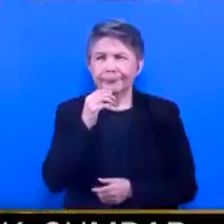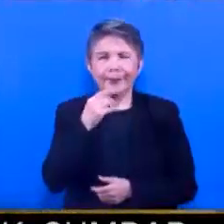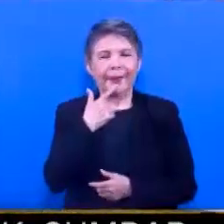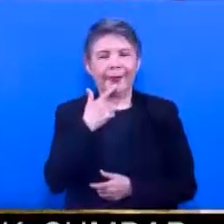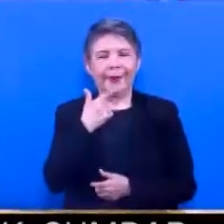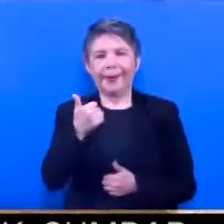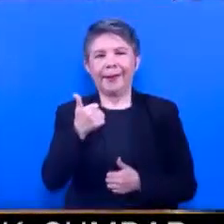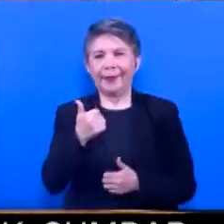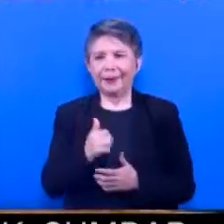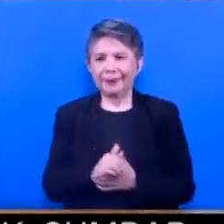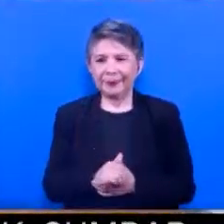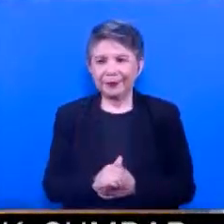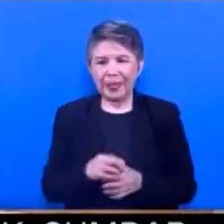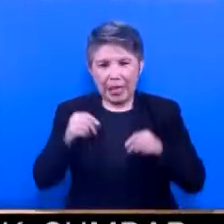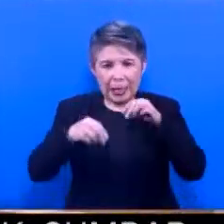Aromanya